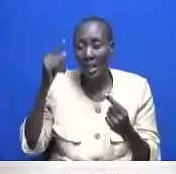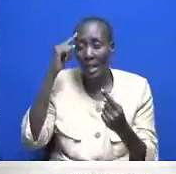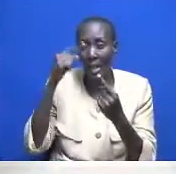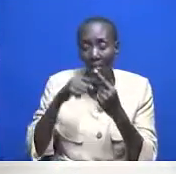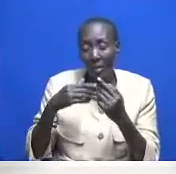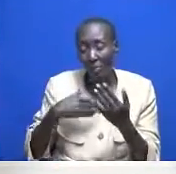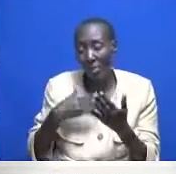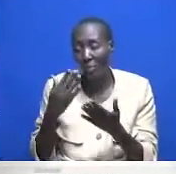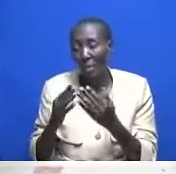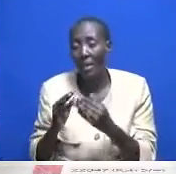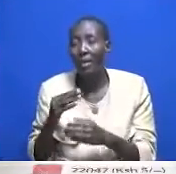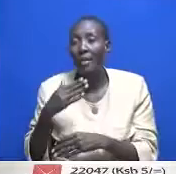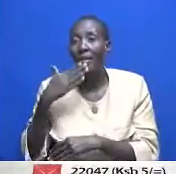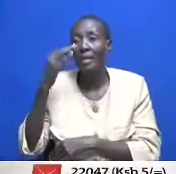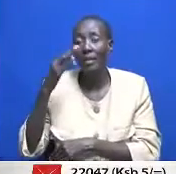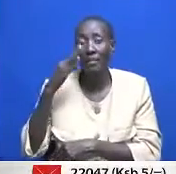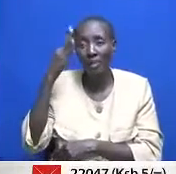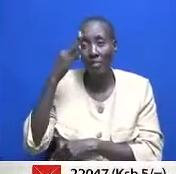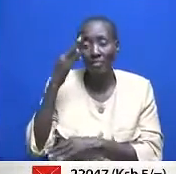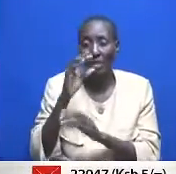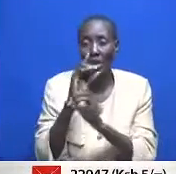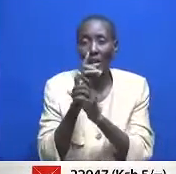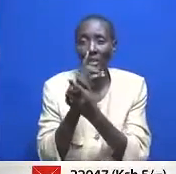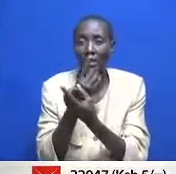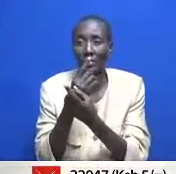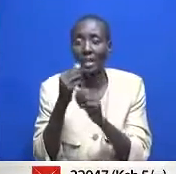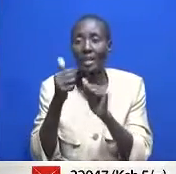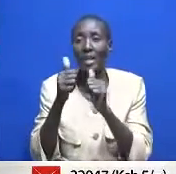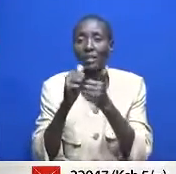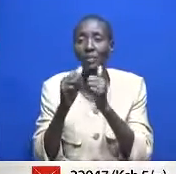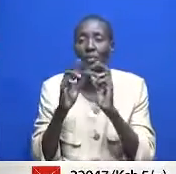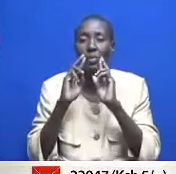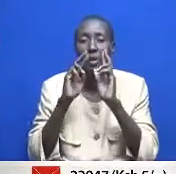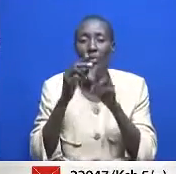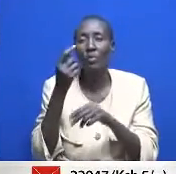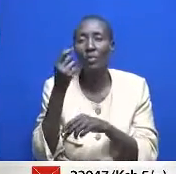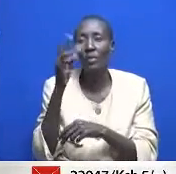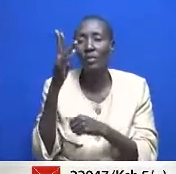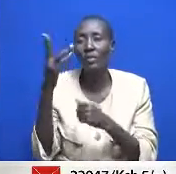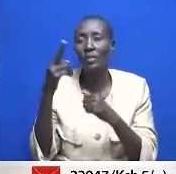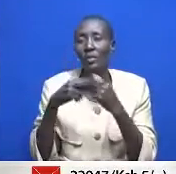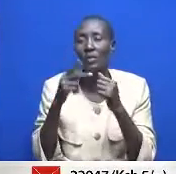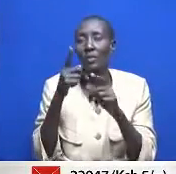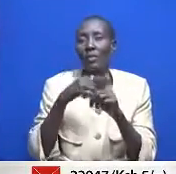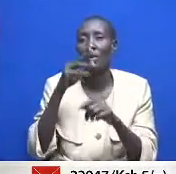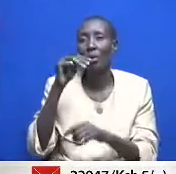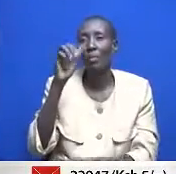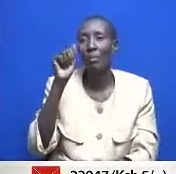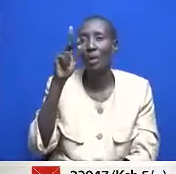yao itakuwa ni tofauti kimichezo. Nikiripotia TV 47 kutoka eneo hili la Makadara, ni Tebosco.